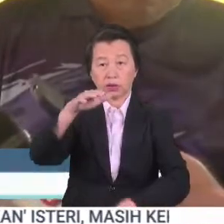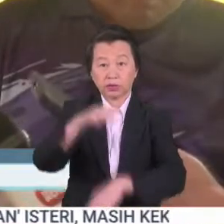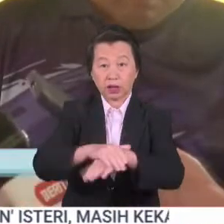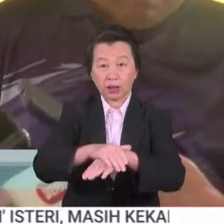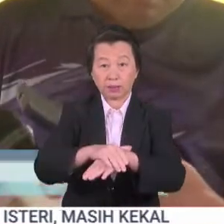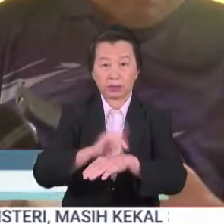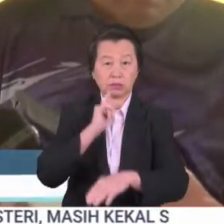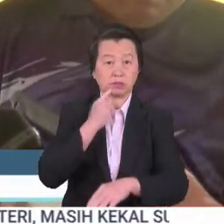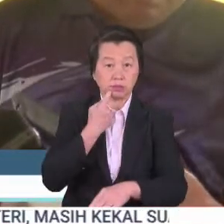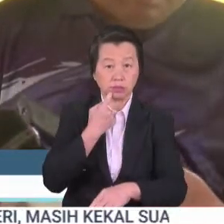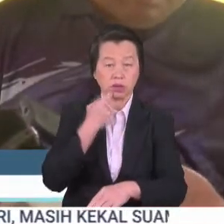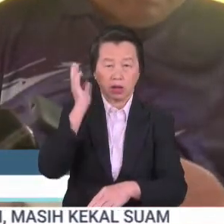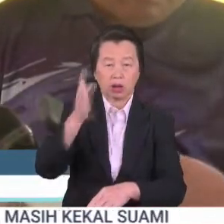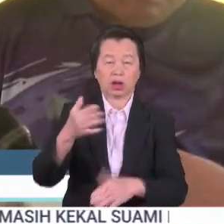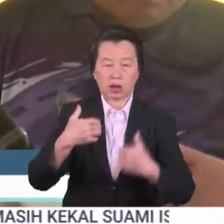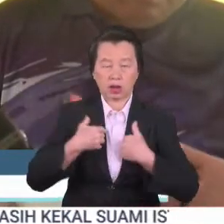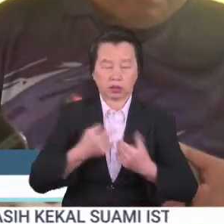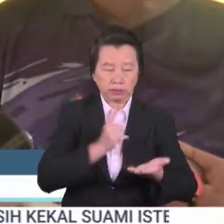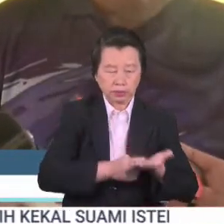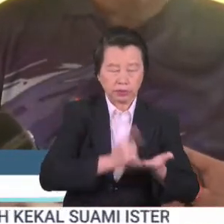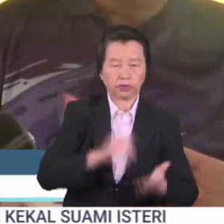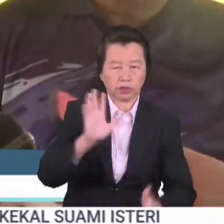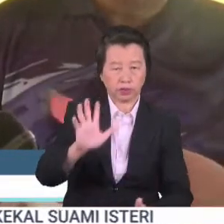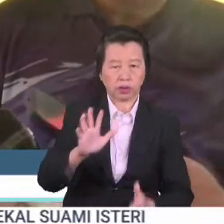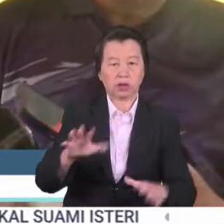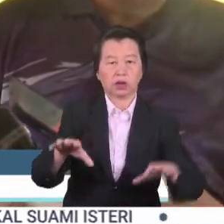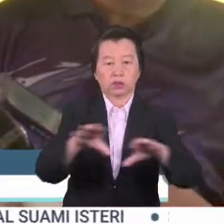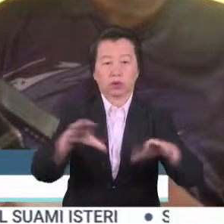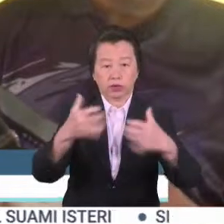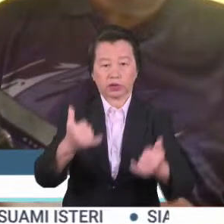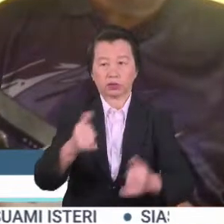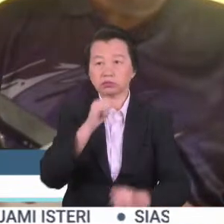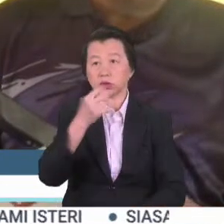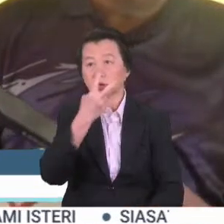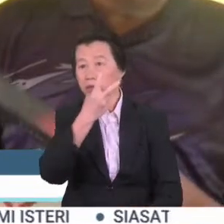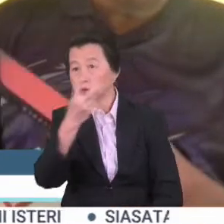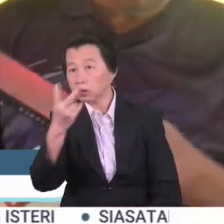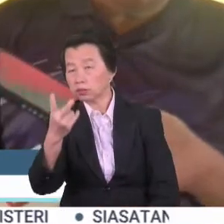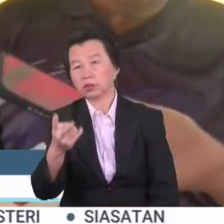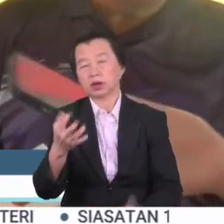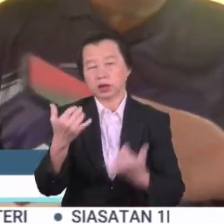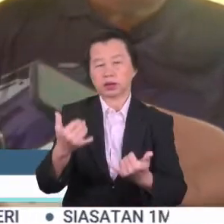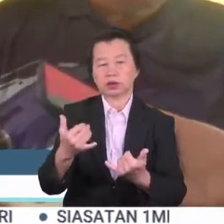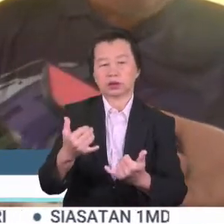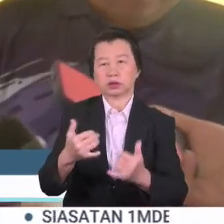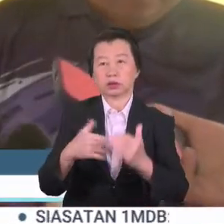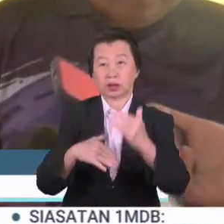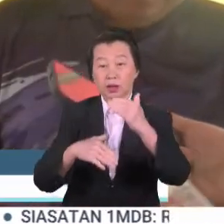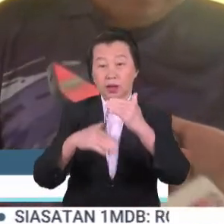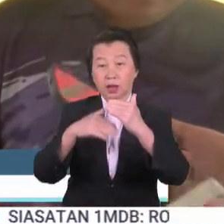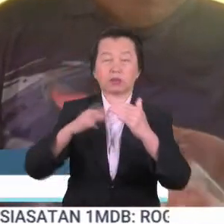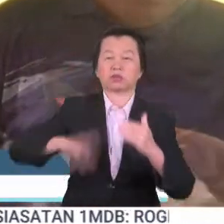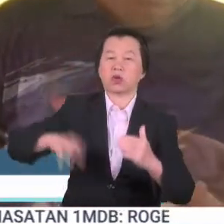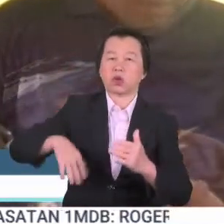merah serius barulah kita akan ada perincangan tapi buat Masa tak nampak gaya dia per peringkat itulah Insyaallah